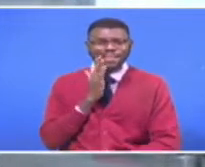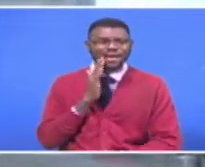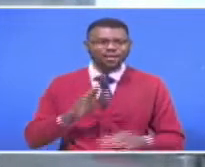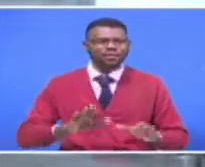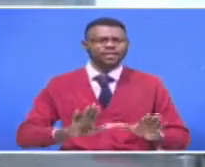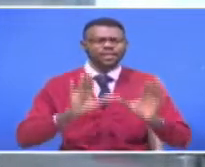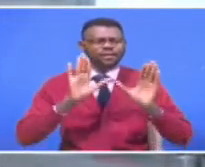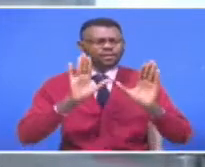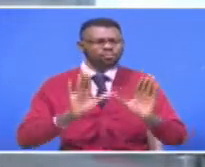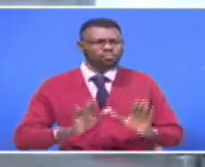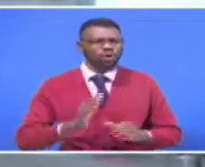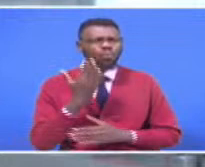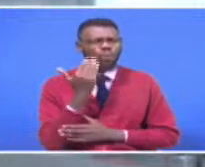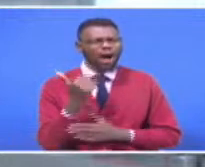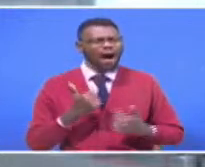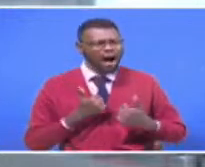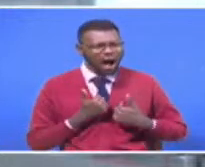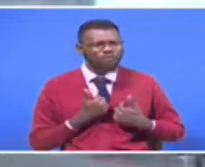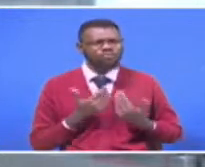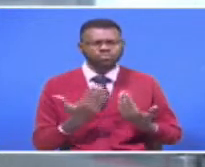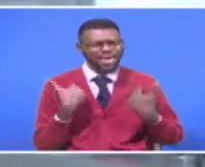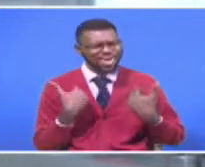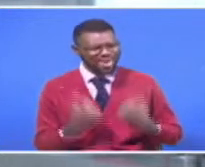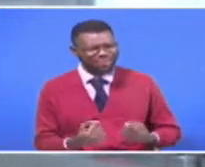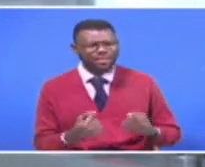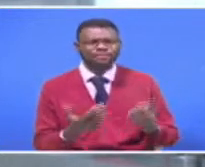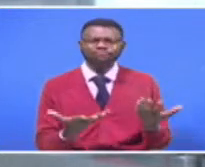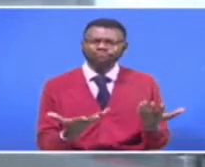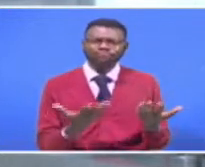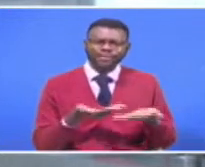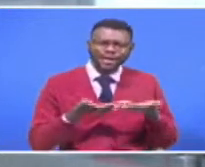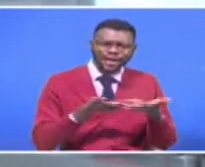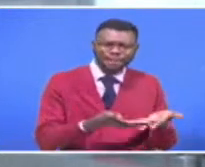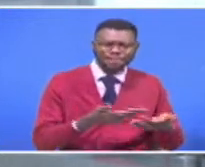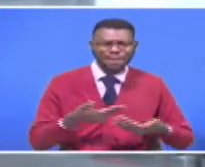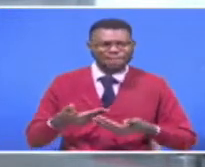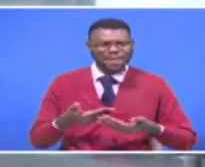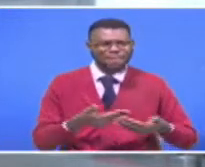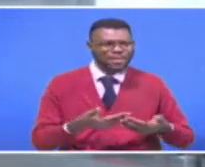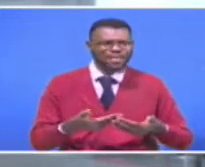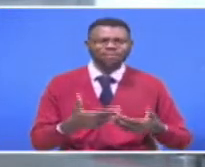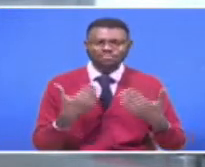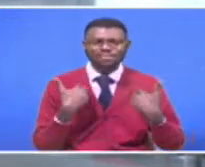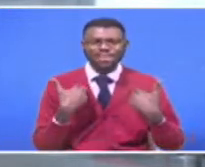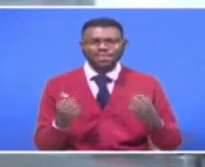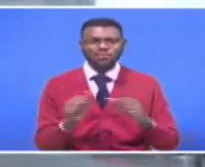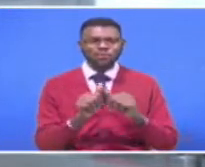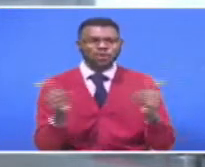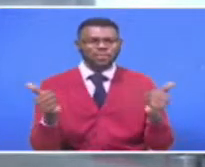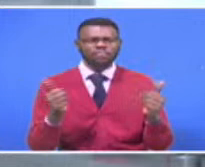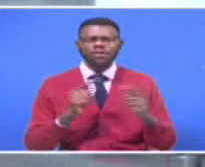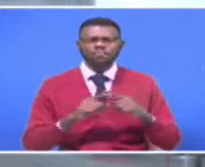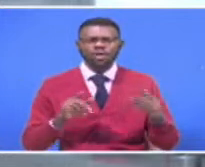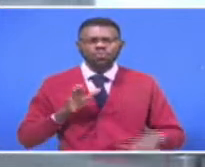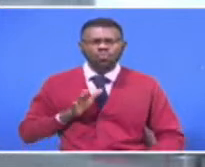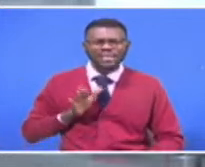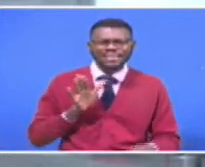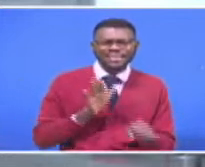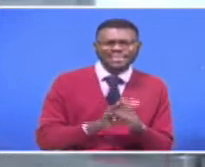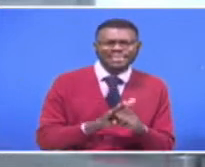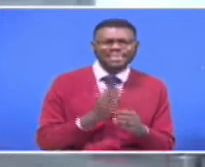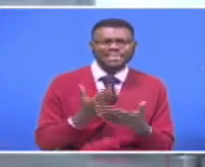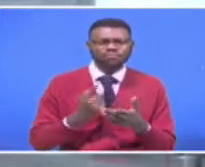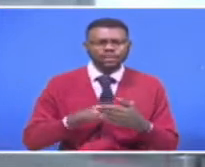virutubisho vyote ambavyo huhitajika katika ukuaji wa mtoto mchanga. Hata hivyo, kina mama wengi hulazimika kukatiza